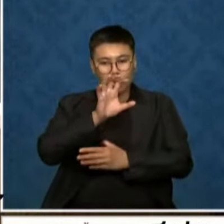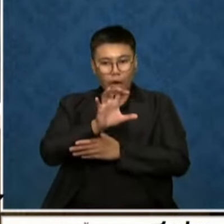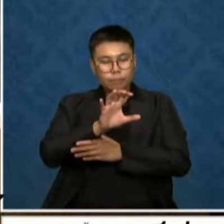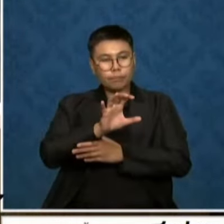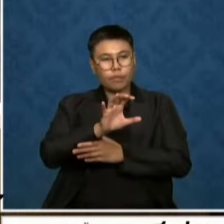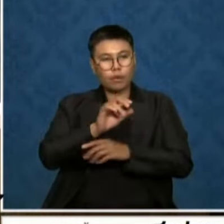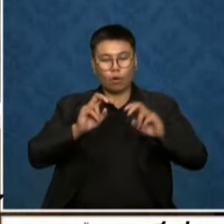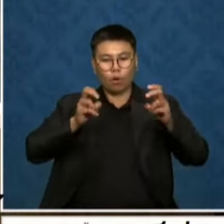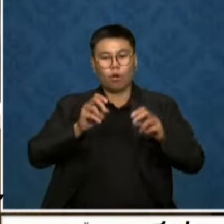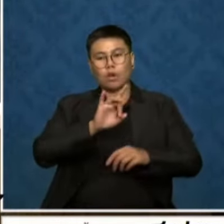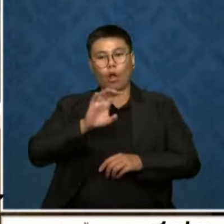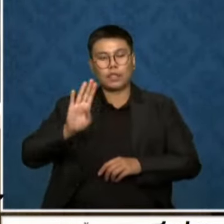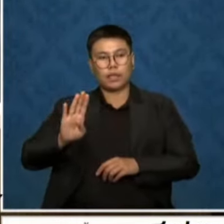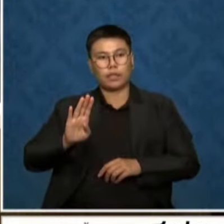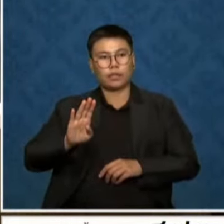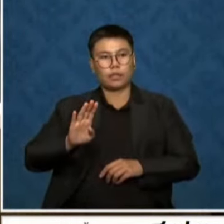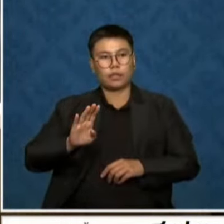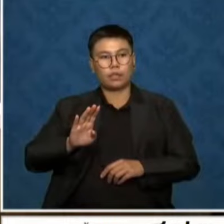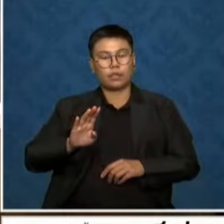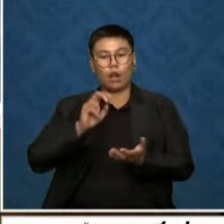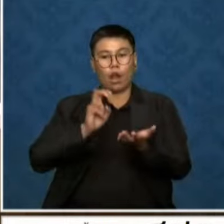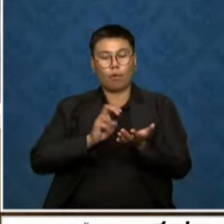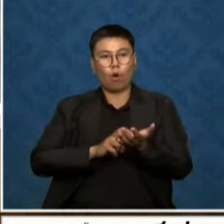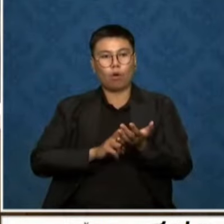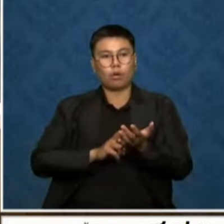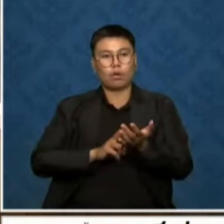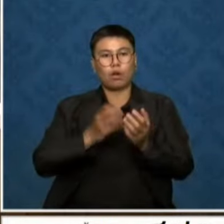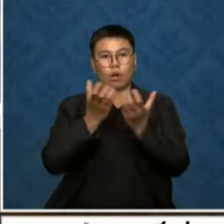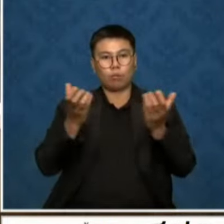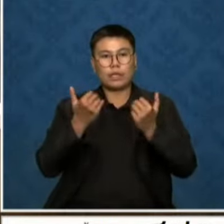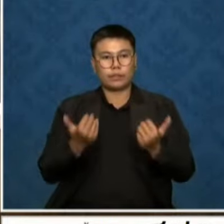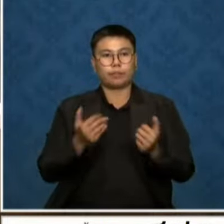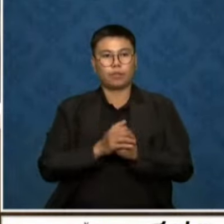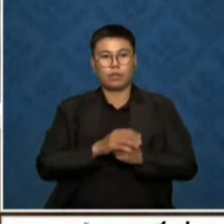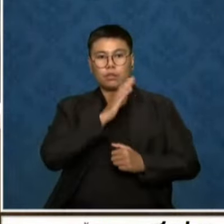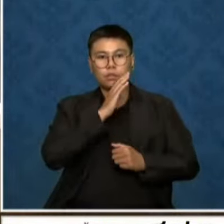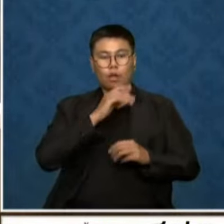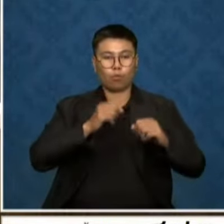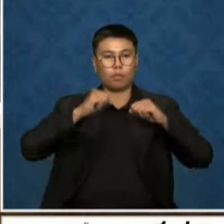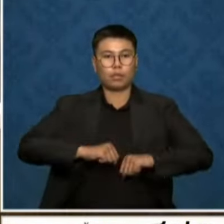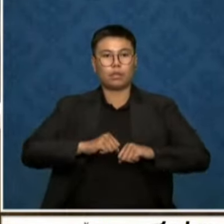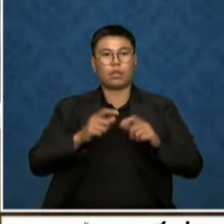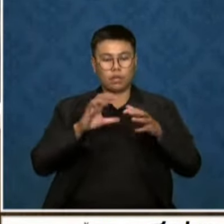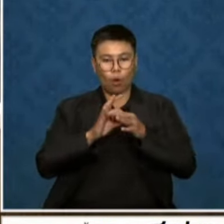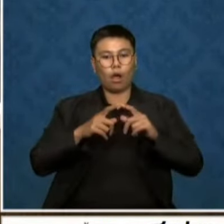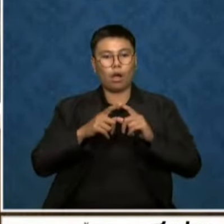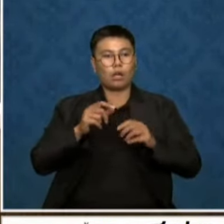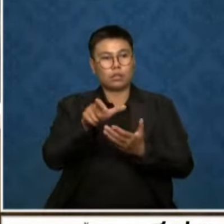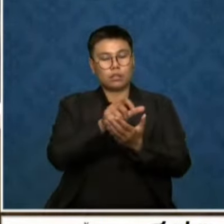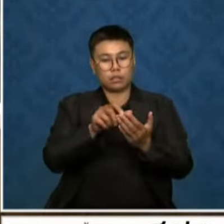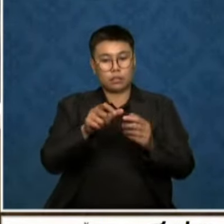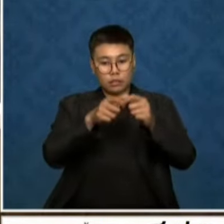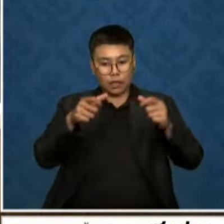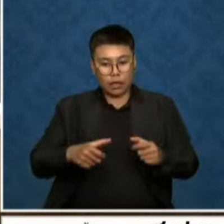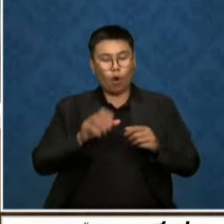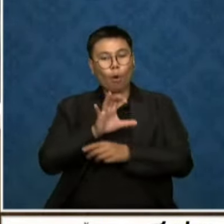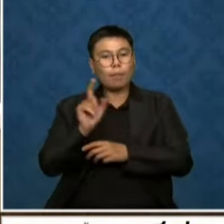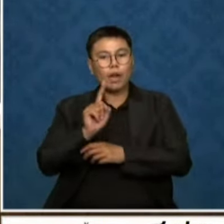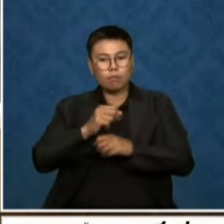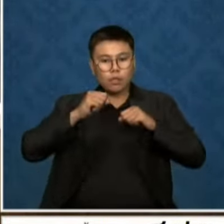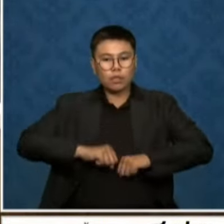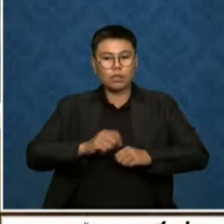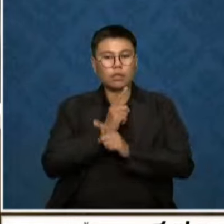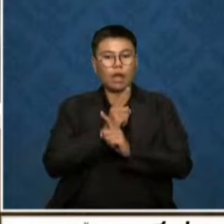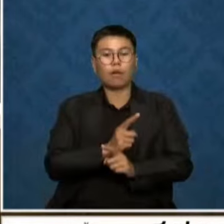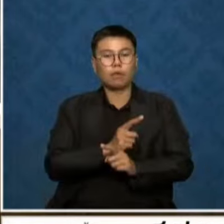รับข้อที่104ก็เขียนรองรับรัฐธรรมนูญฉบับนี้ถ้าเราจะลงมติเรื่องรายงานเราจะเอาข้อบังคับใดมาลงมติเป็